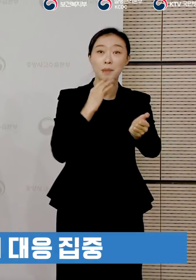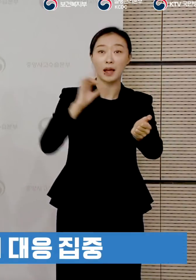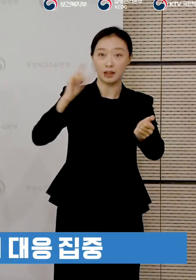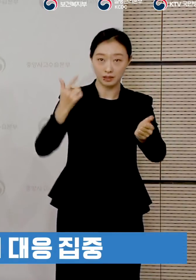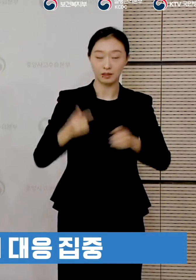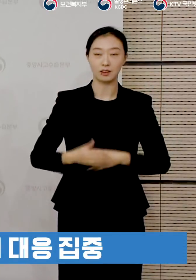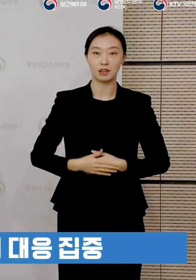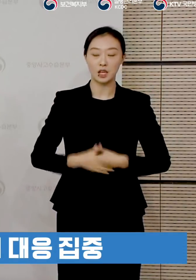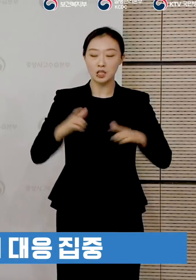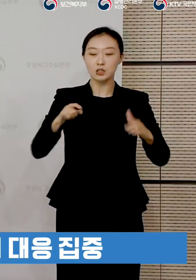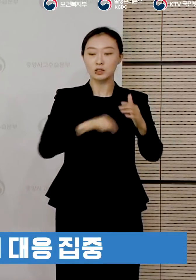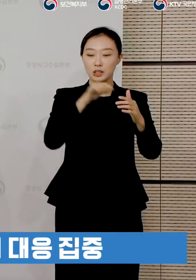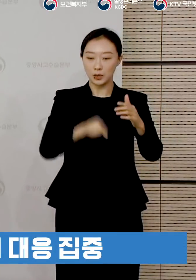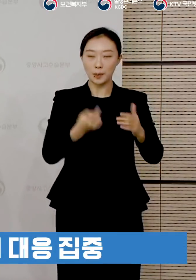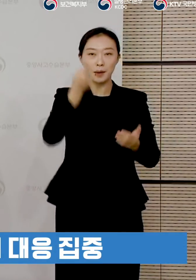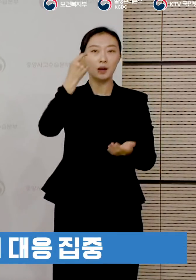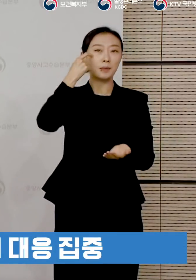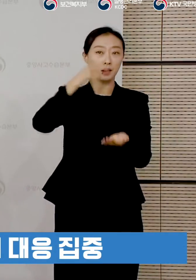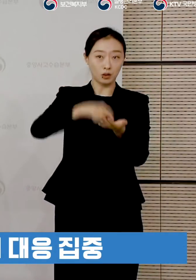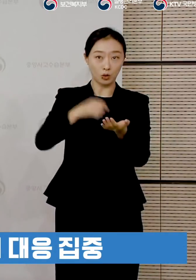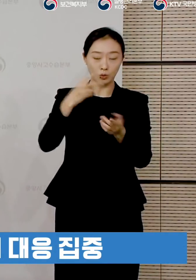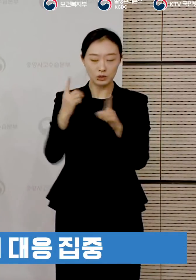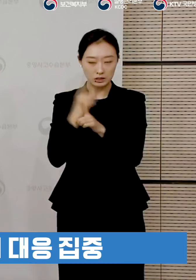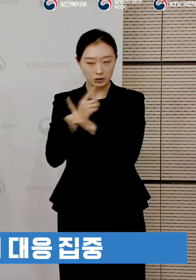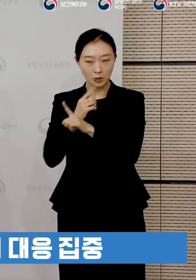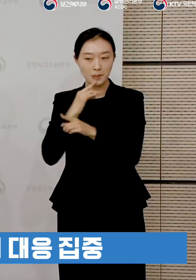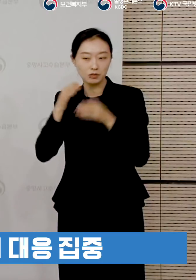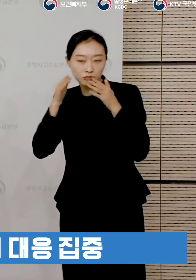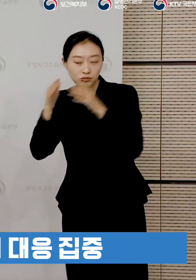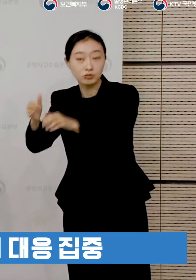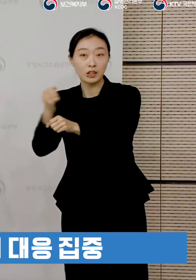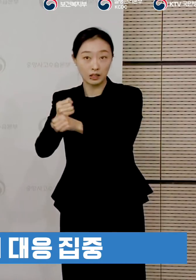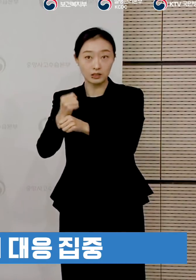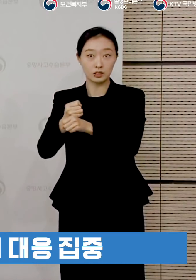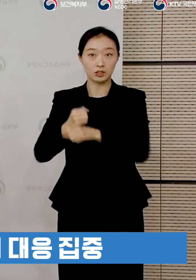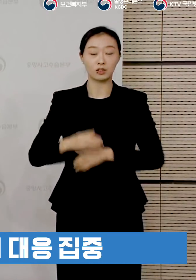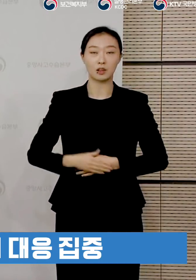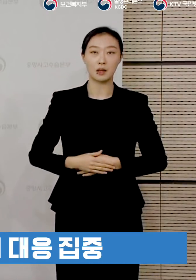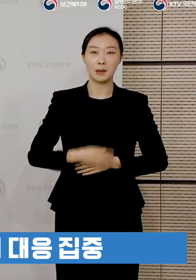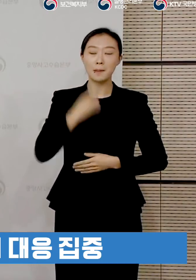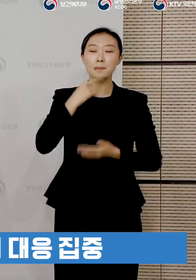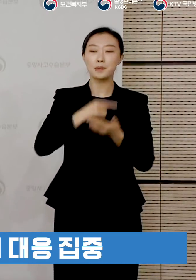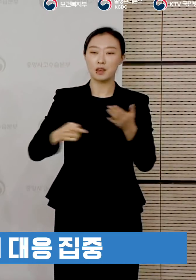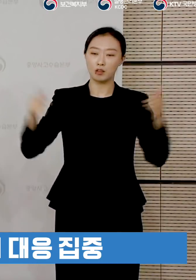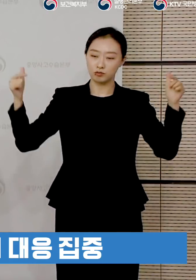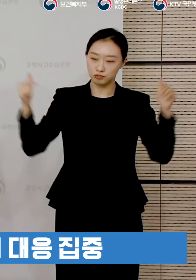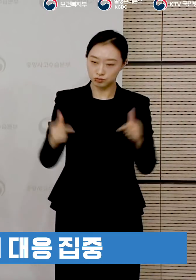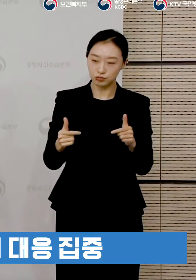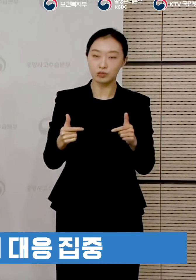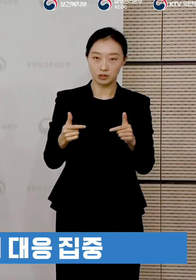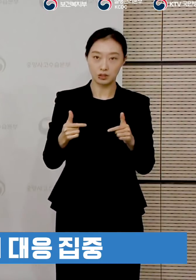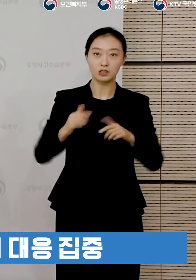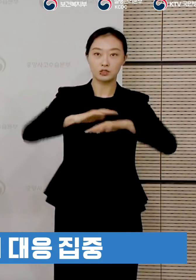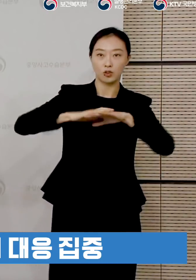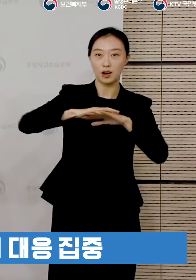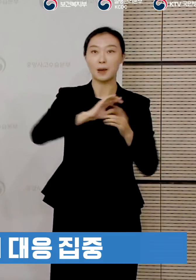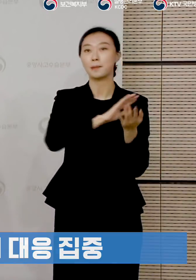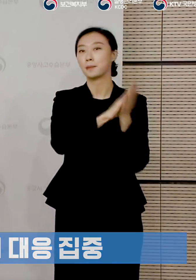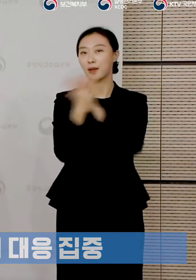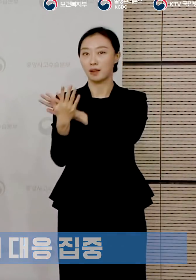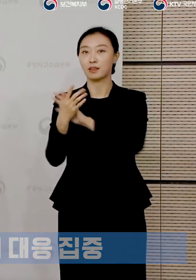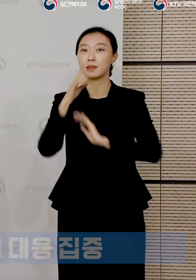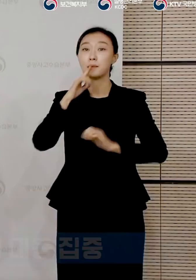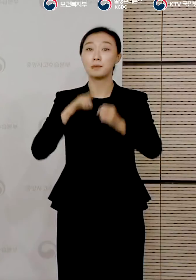감염 환자들의 조기 발견과 치료에 주력하여 피해를 최소화하는 것으로 전략이 전환되는